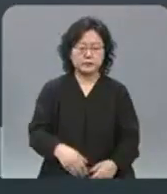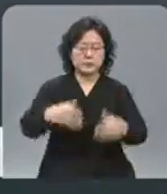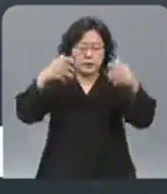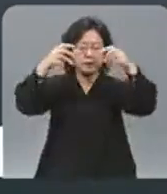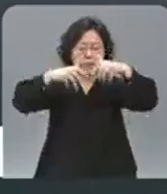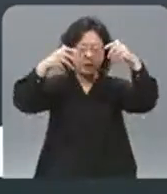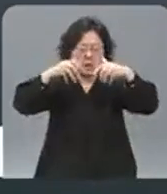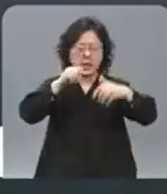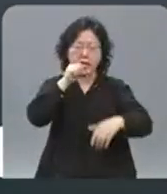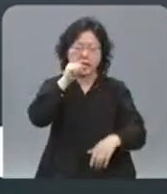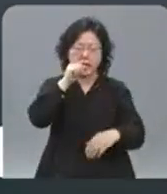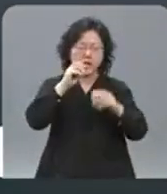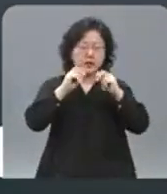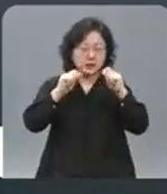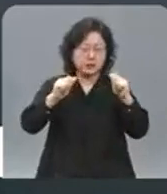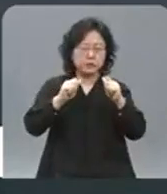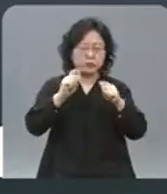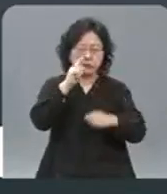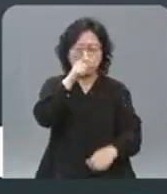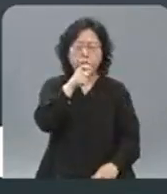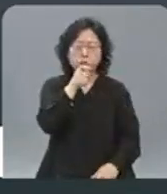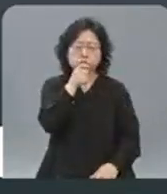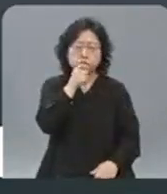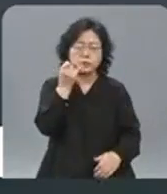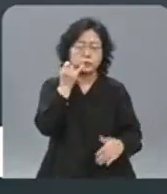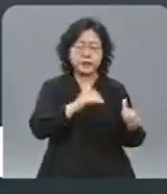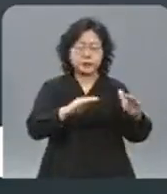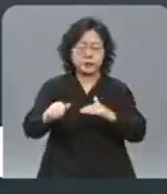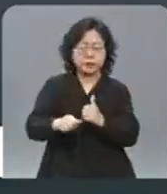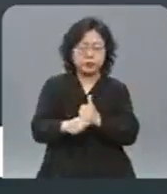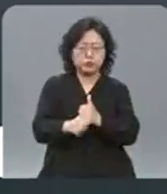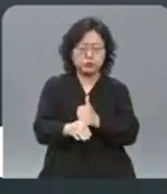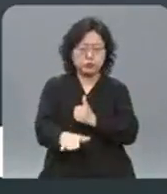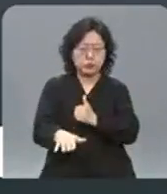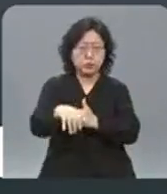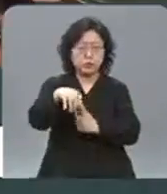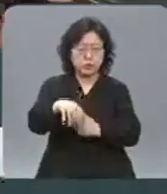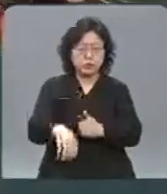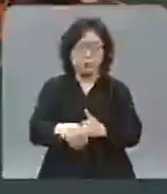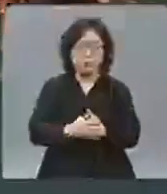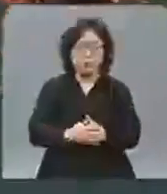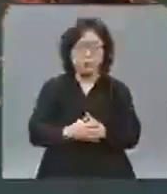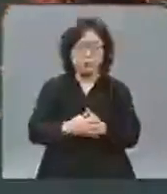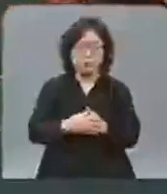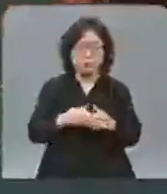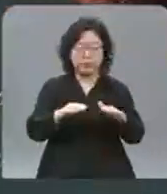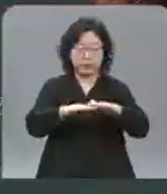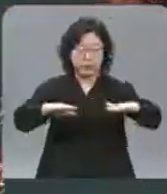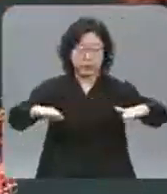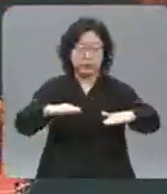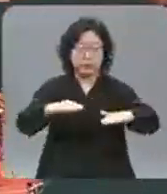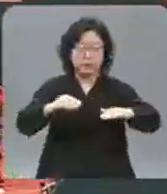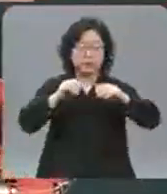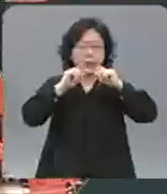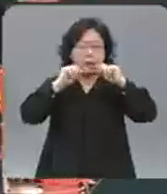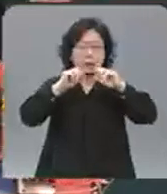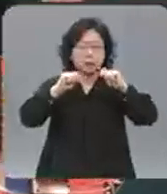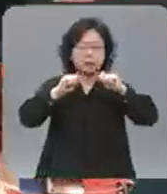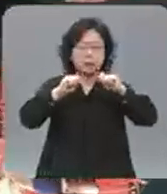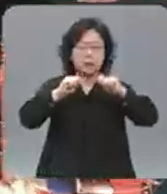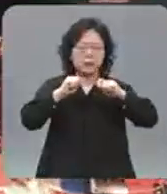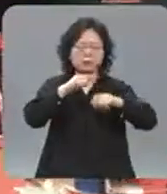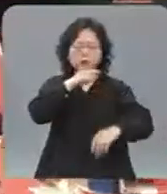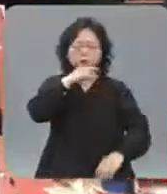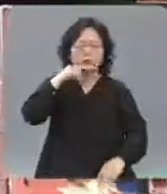빗물에 철광석이 섞인 오염수가 바다로 흘러든 광양제철소 원료 부두입니다. 부두 바닥은 철광석 가루가